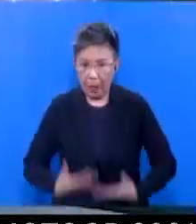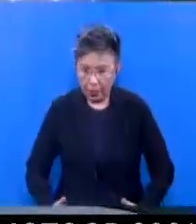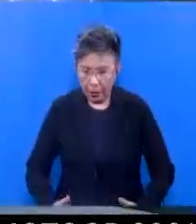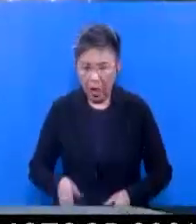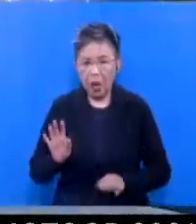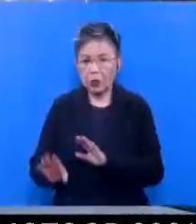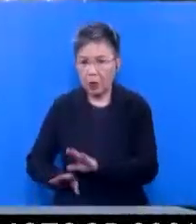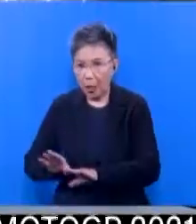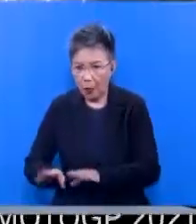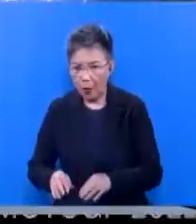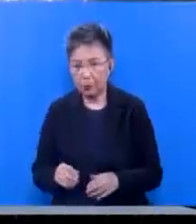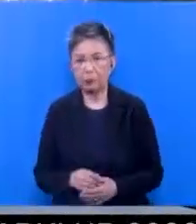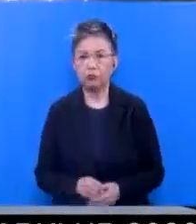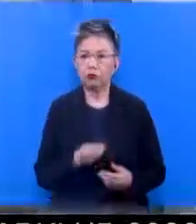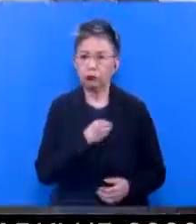perawatan medis.